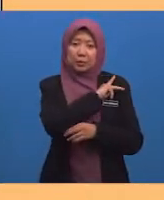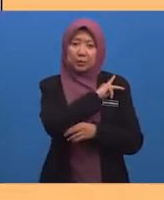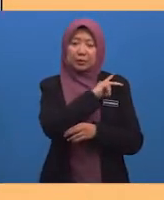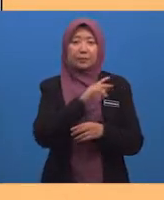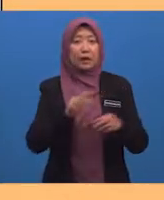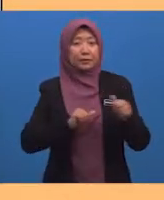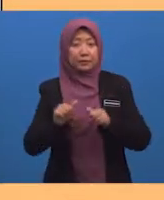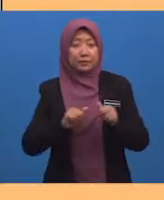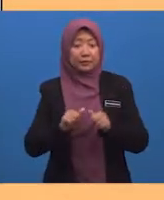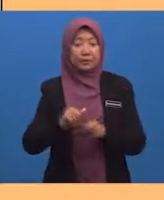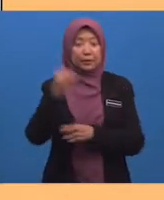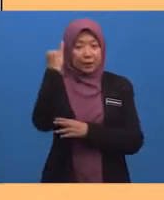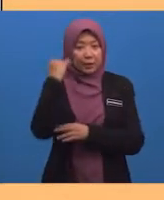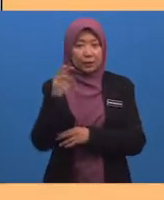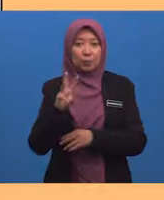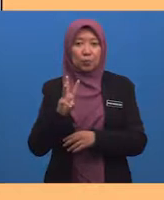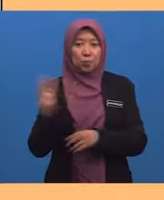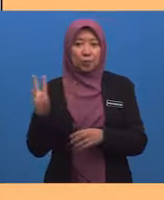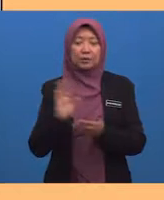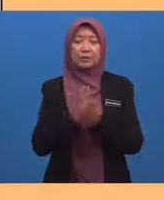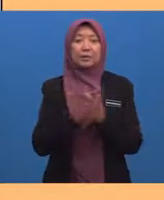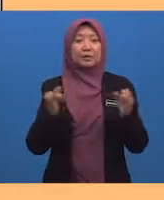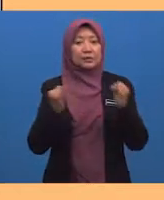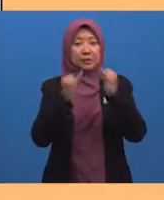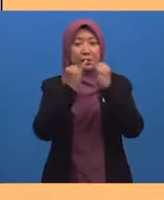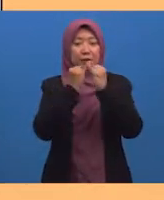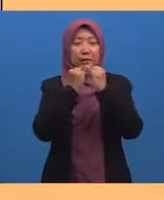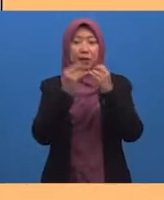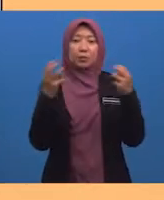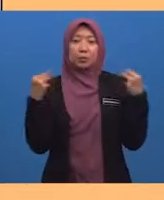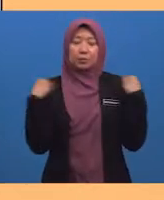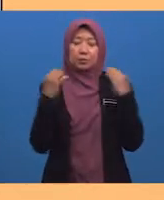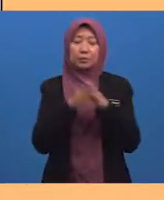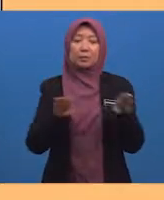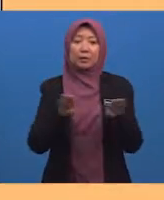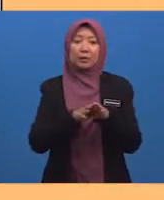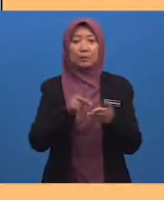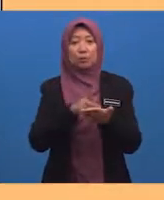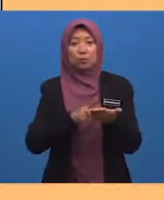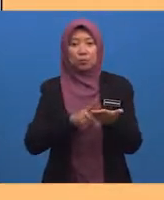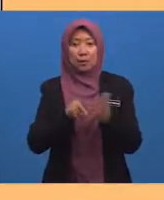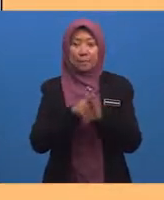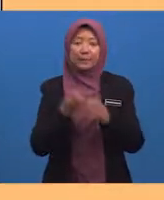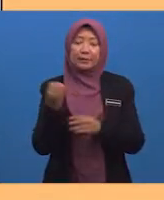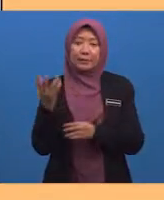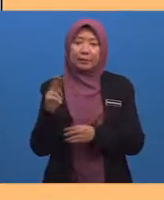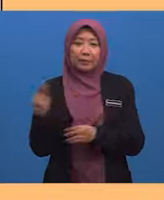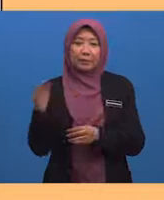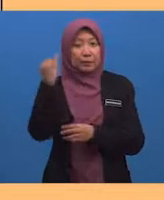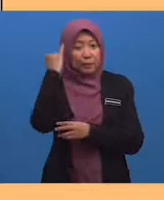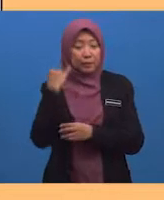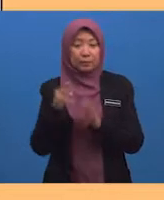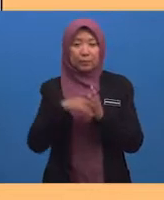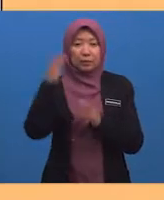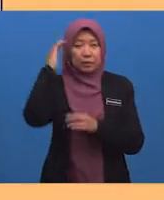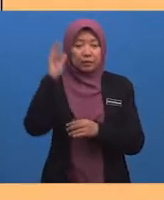menyebabkan istana telah muncul sebagai pusat perkembangan ilmu pengetahuan yang penting di Aceh